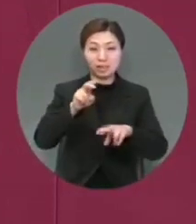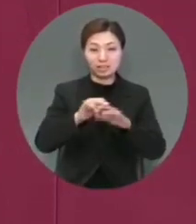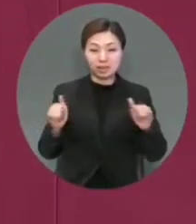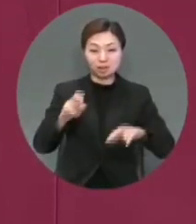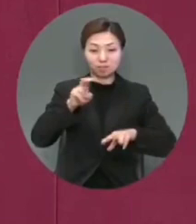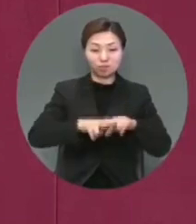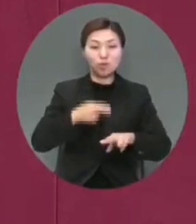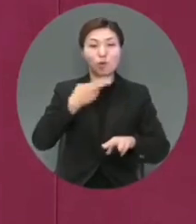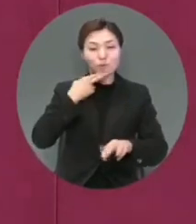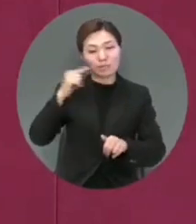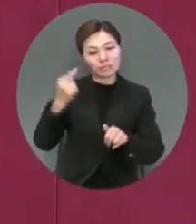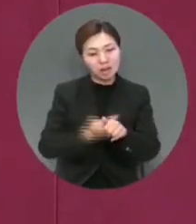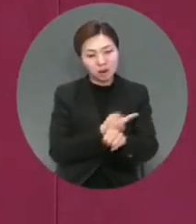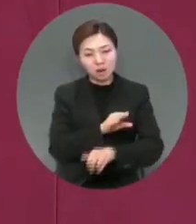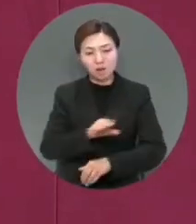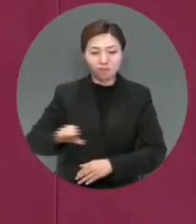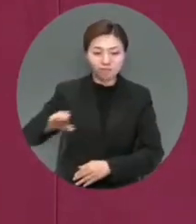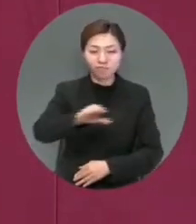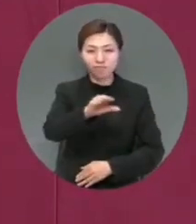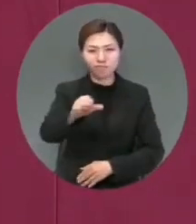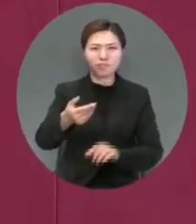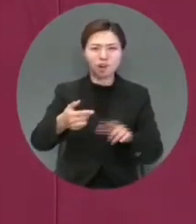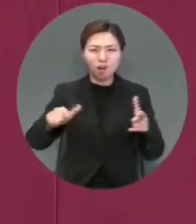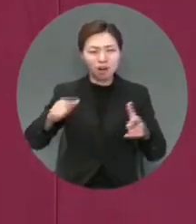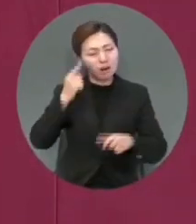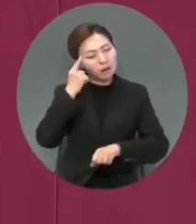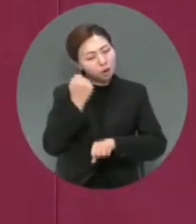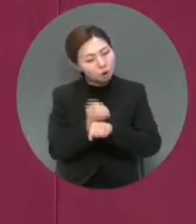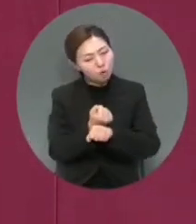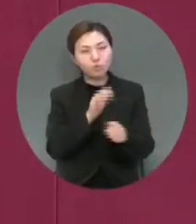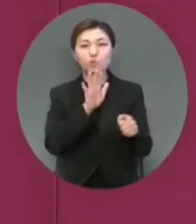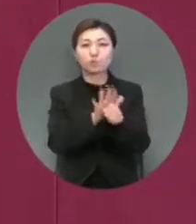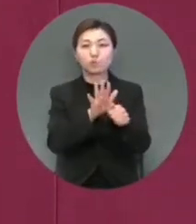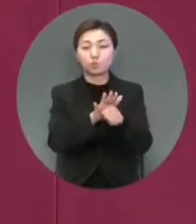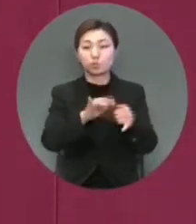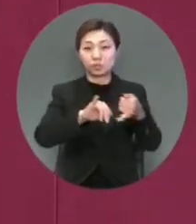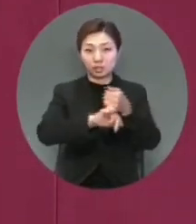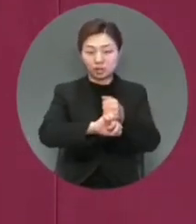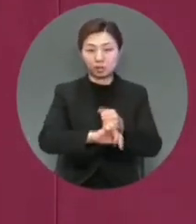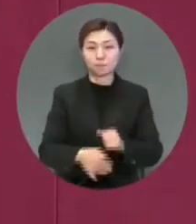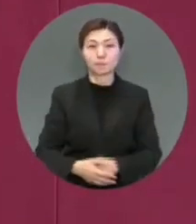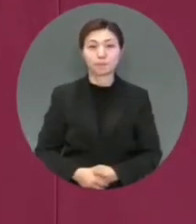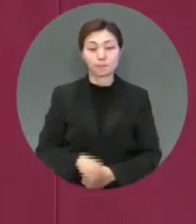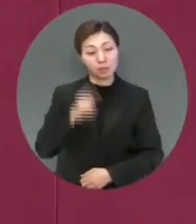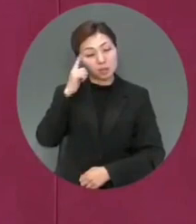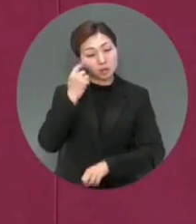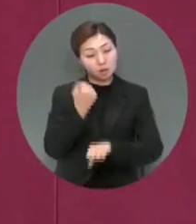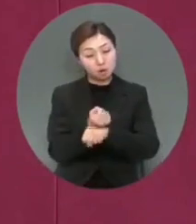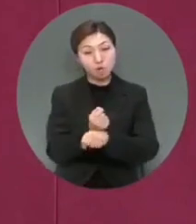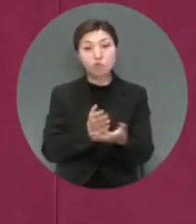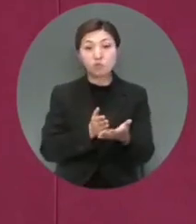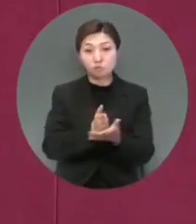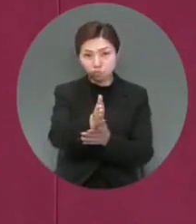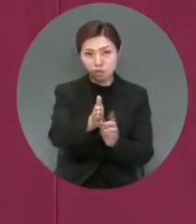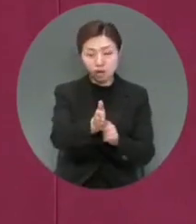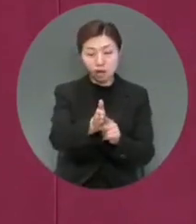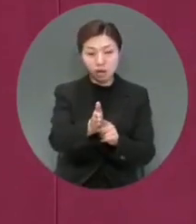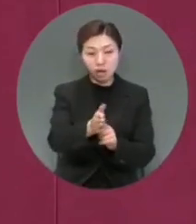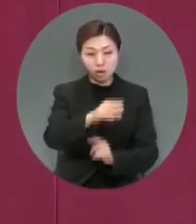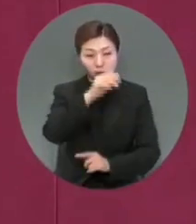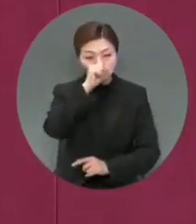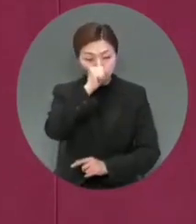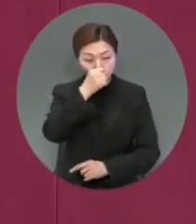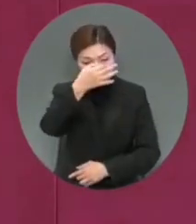확대하겠습니다. R&D 예산은 향후 계속 지원 분야를 발굴하여 지원 규모를